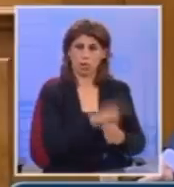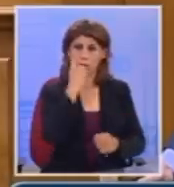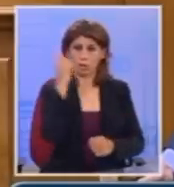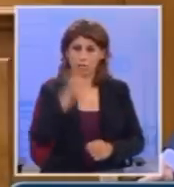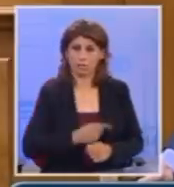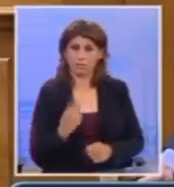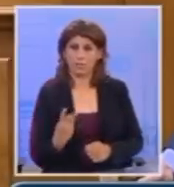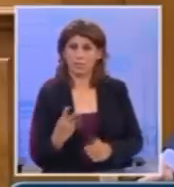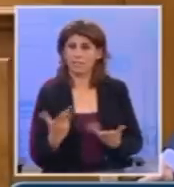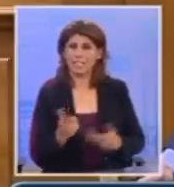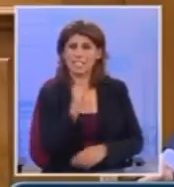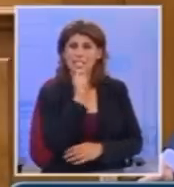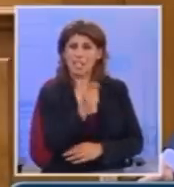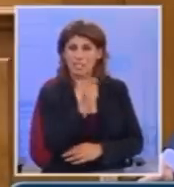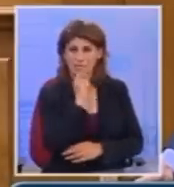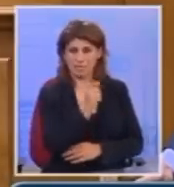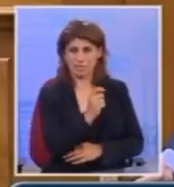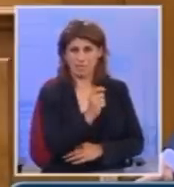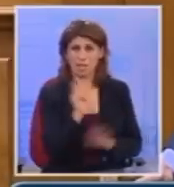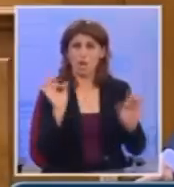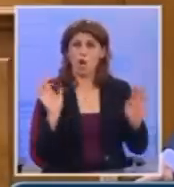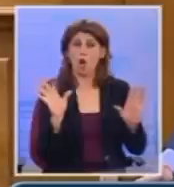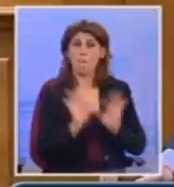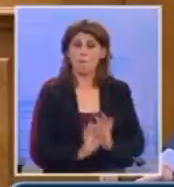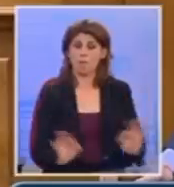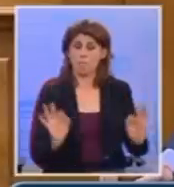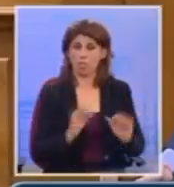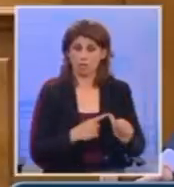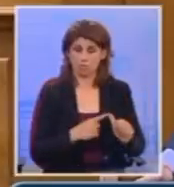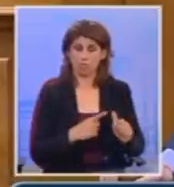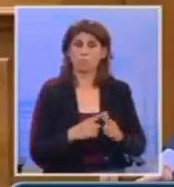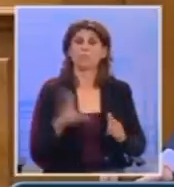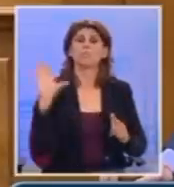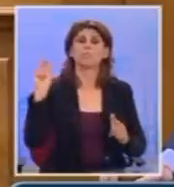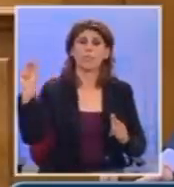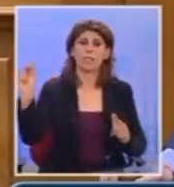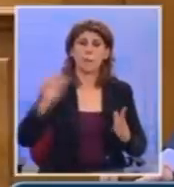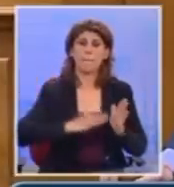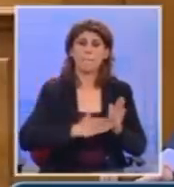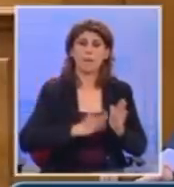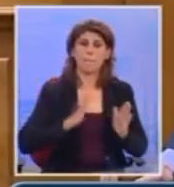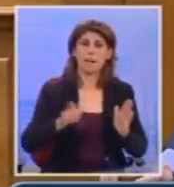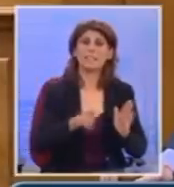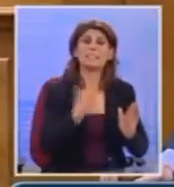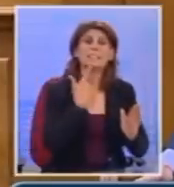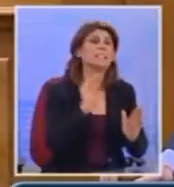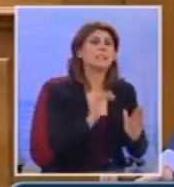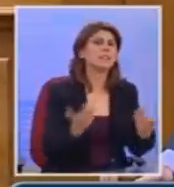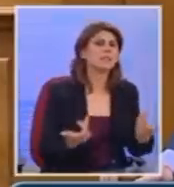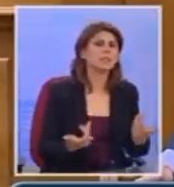1/3 όμως ήταν συνέντευξη. Χωρίς προδιαγραφές, χωρίς δέσμευση των υπηρεσιακών παραγόντων για το τι θα